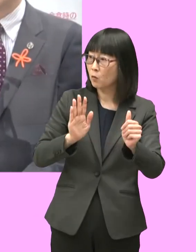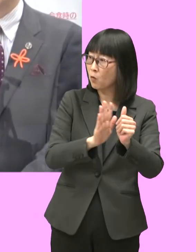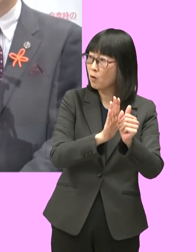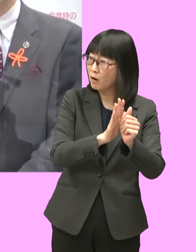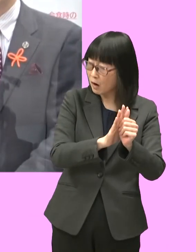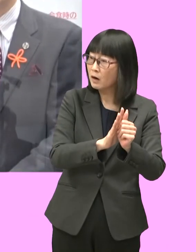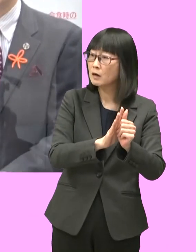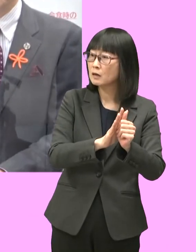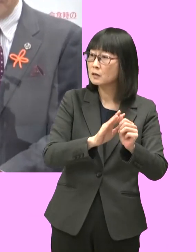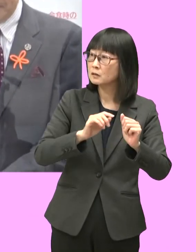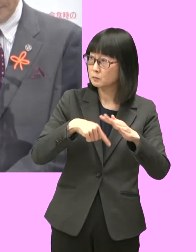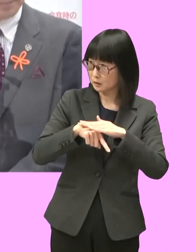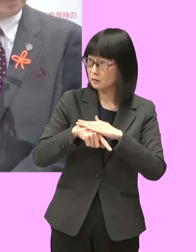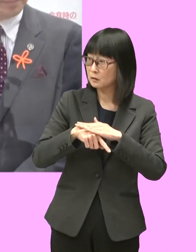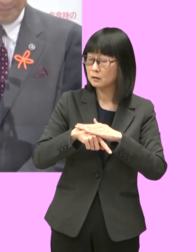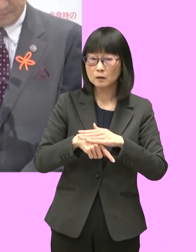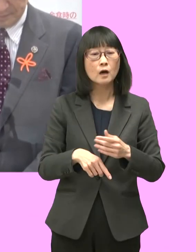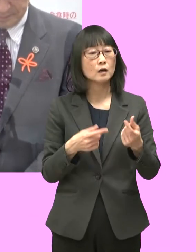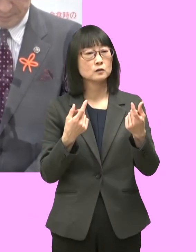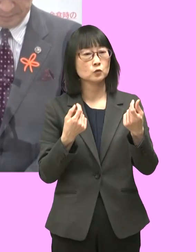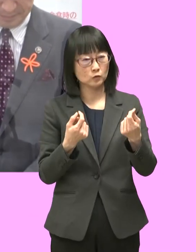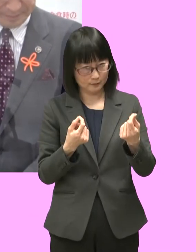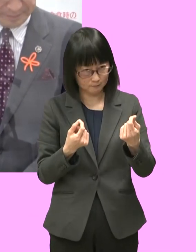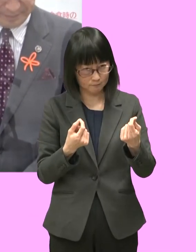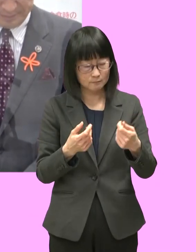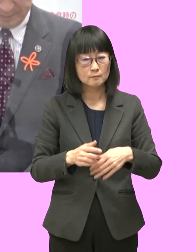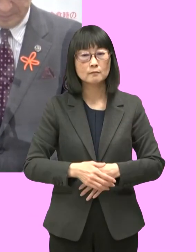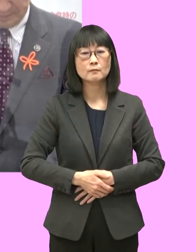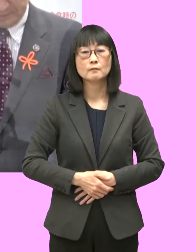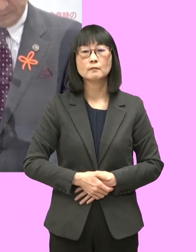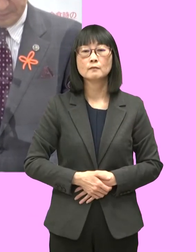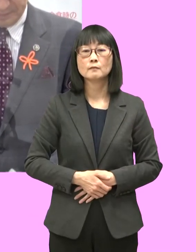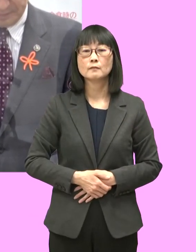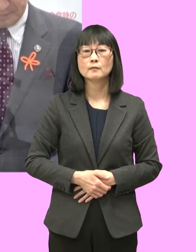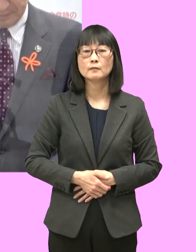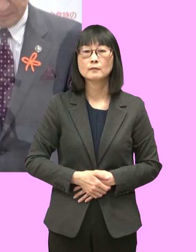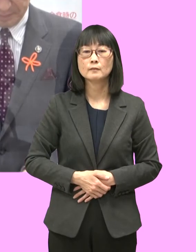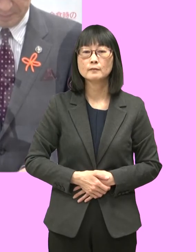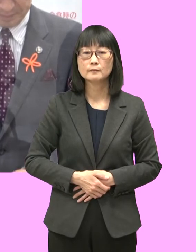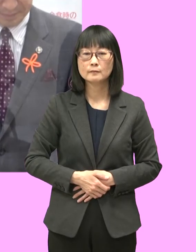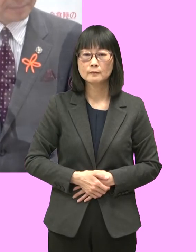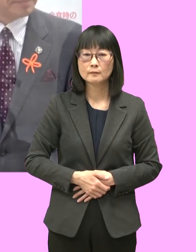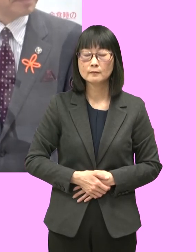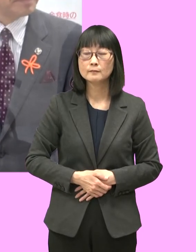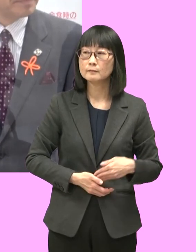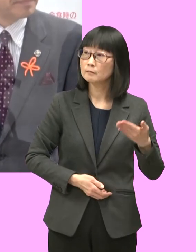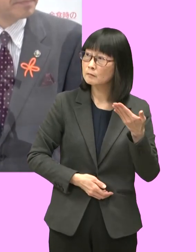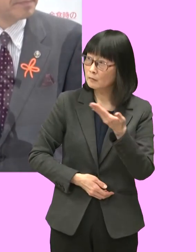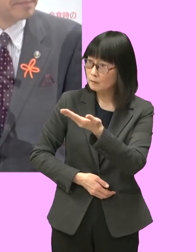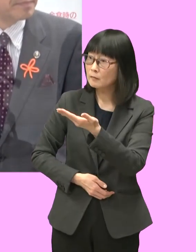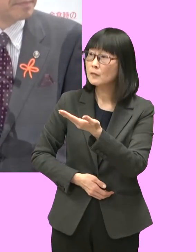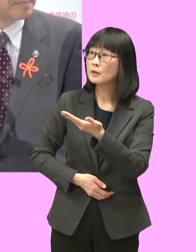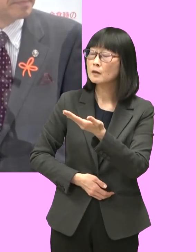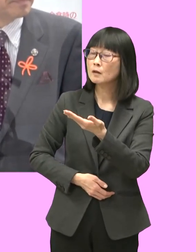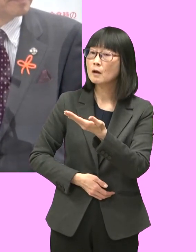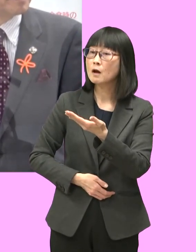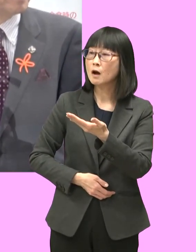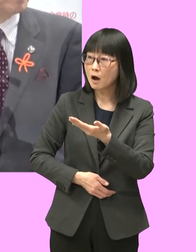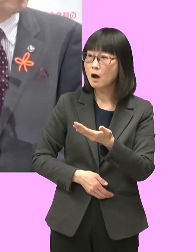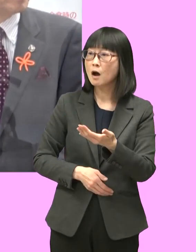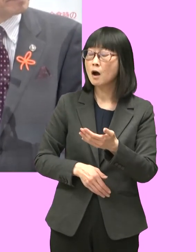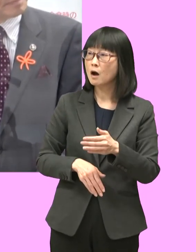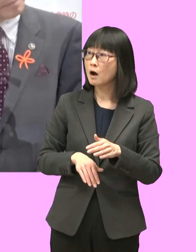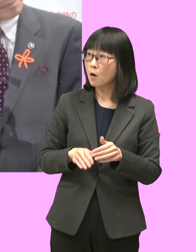他にございますか。朝日さん。 朝日の荒海と言います。今のこの応援調